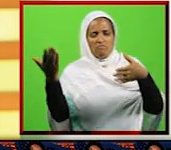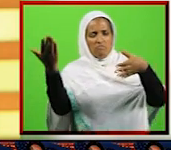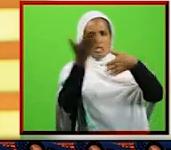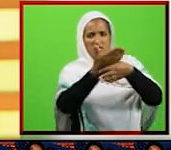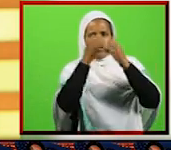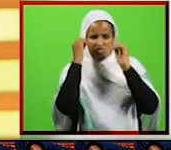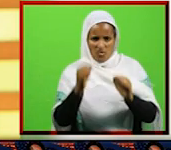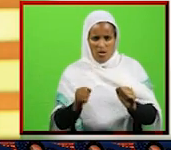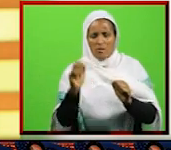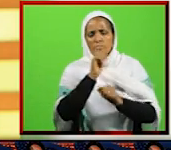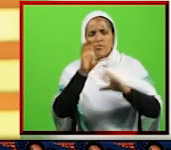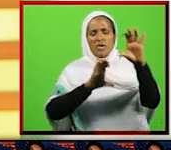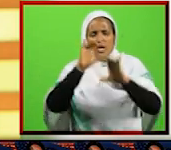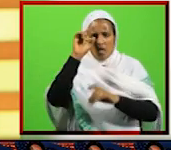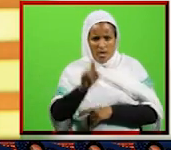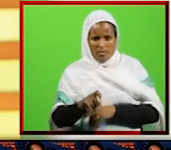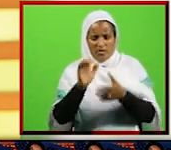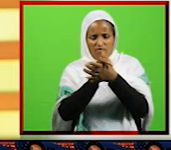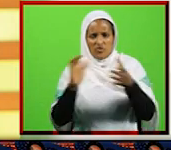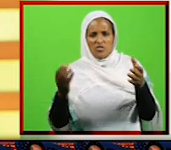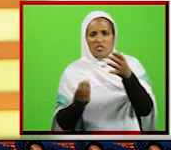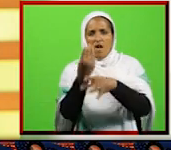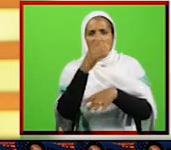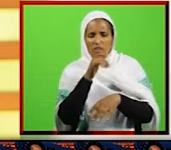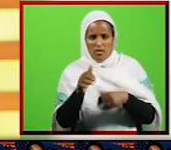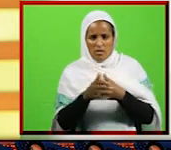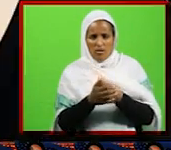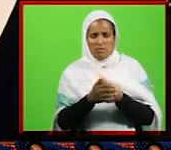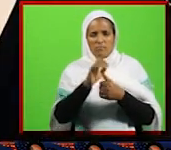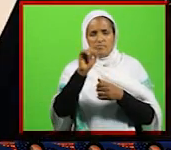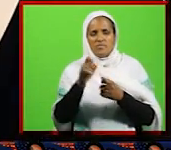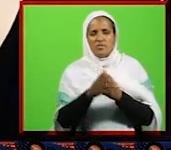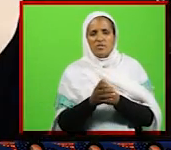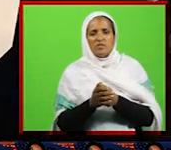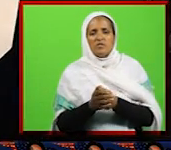እንዴት መግታት ይቻላል? ምን መደረግ አለበት ፍቺ እንዳይፈጠር?